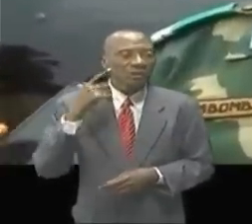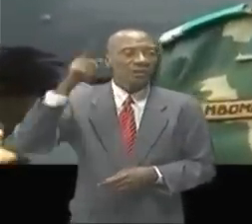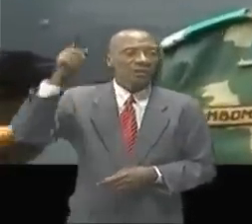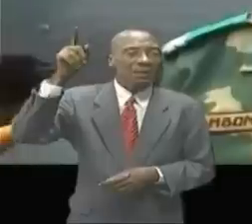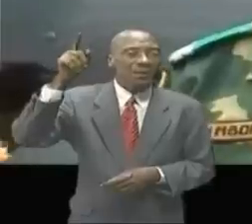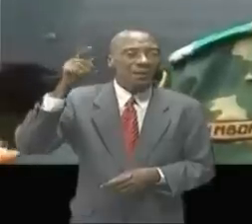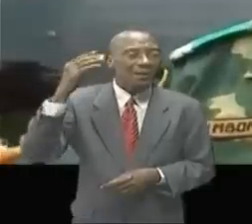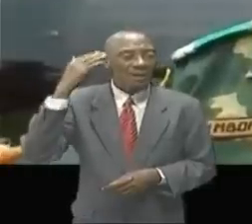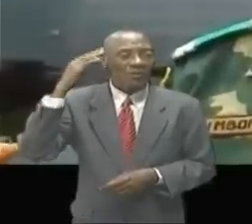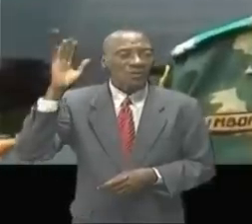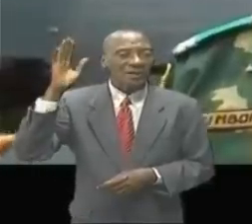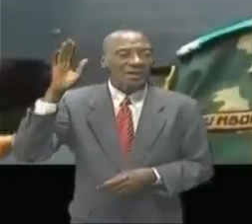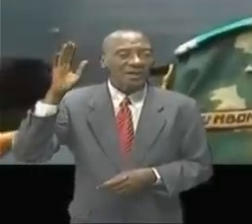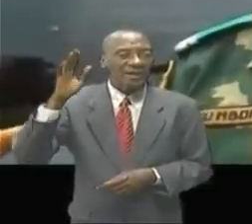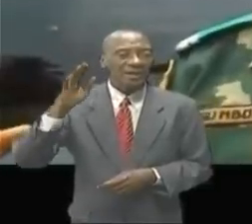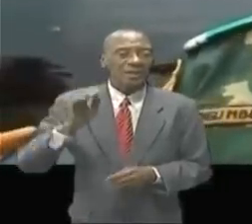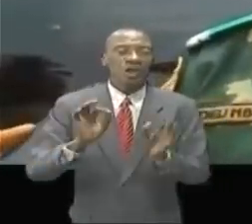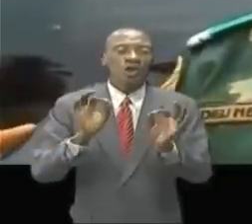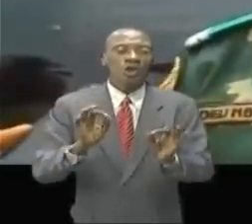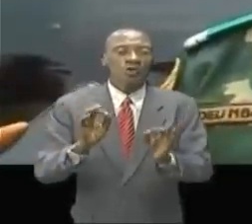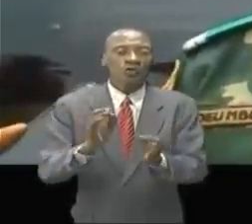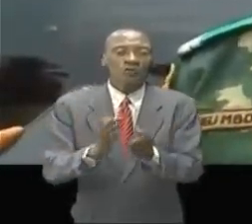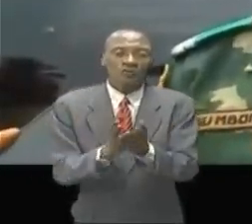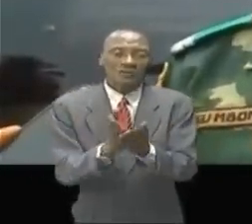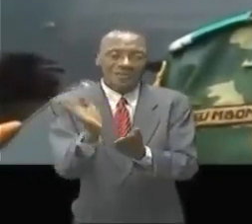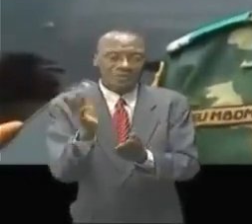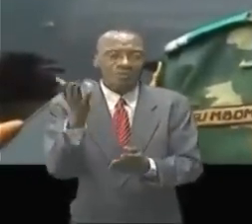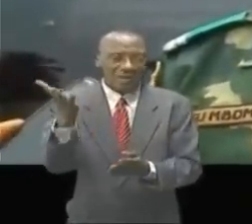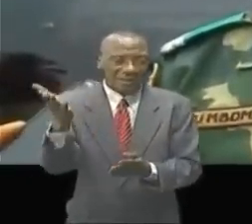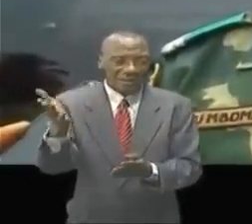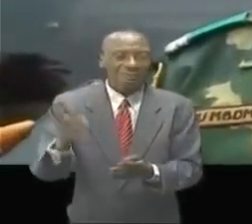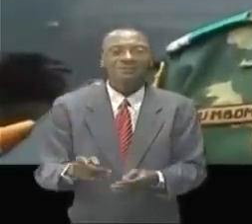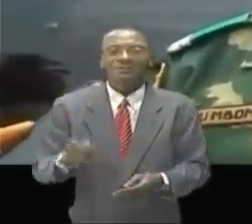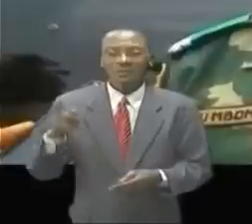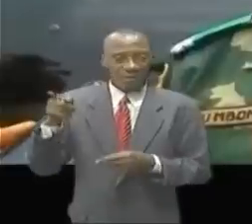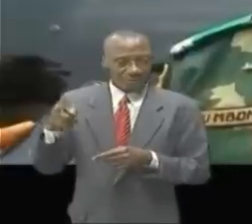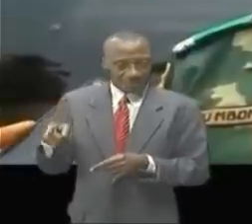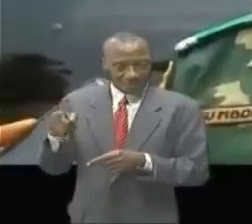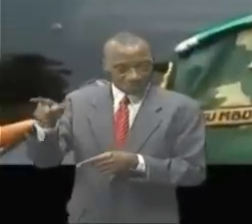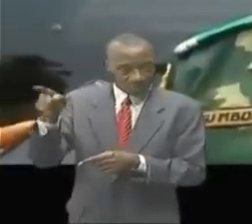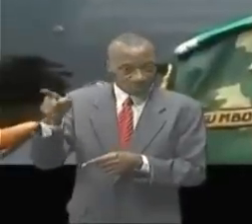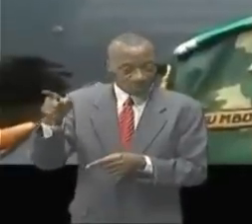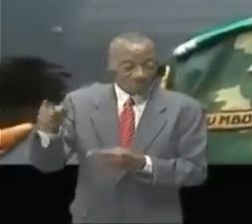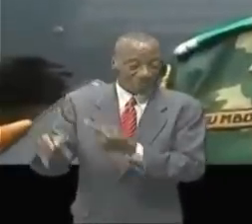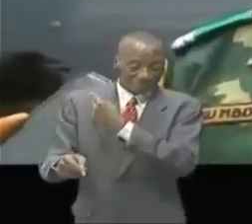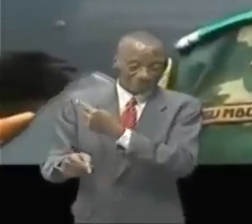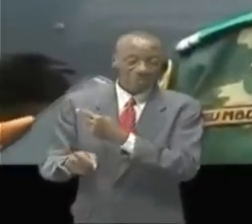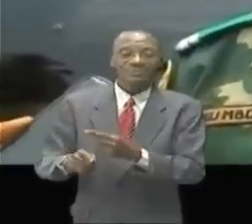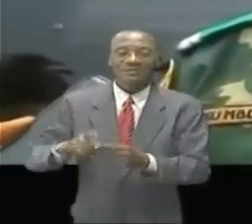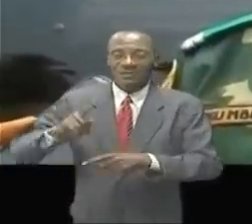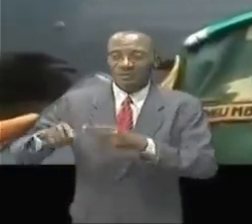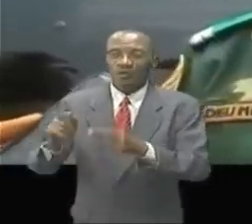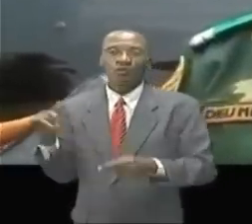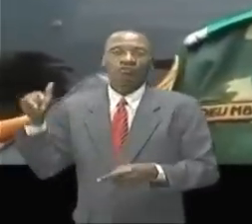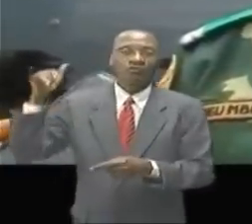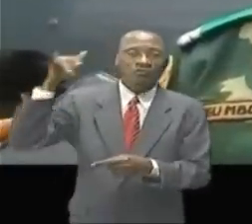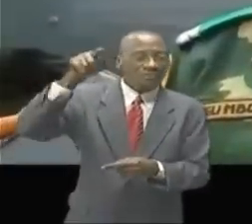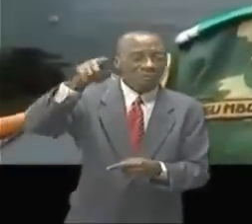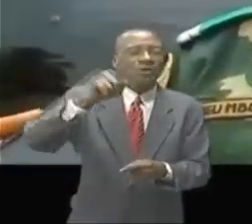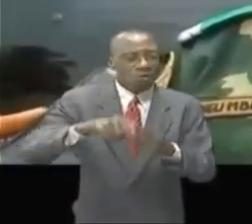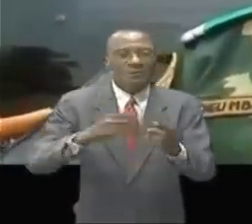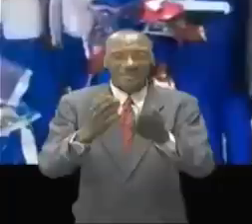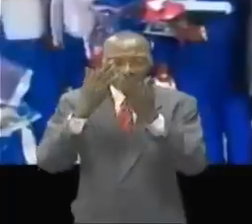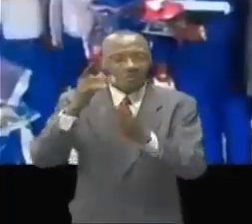c'est l'anesthésie réanimation, j'ai demandé à mes chefs. Alors, à ce moment-là, les chefs aussi m'avaient accordé à ce que je vienne faire